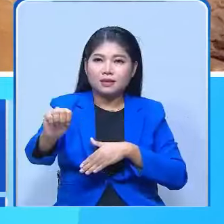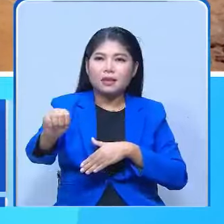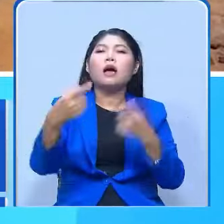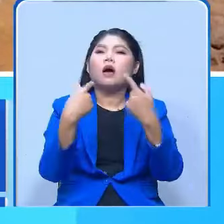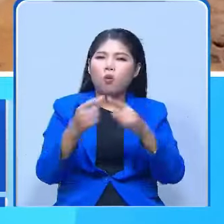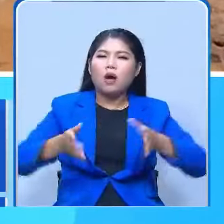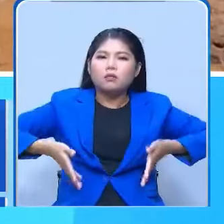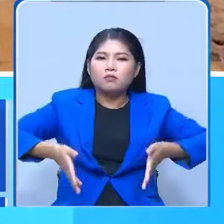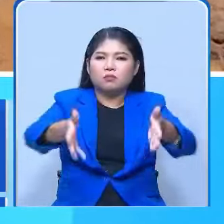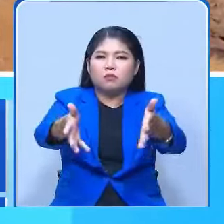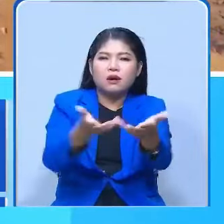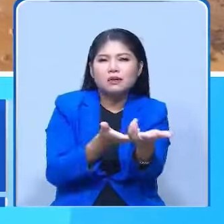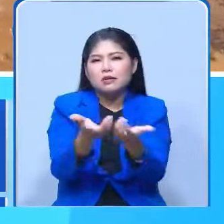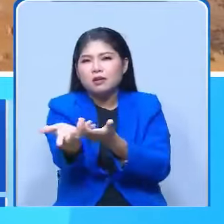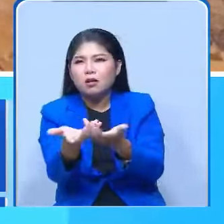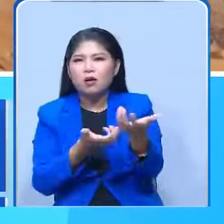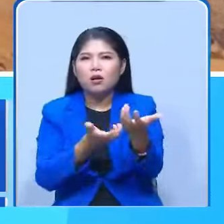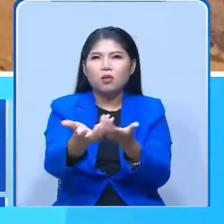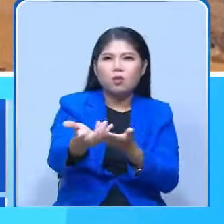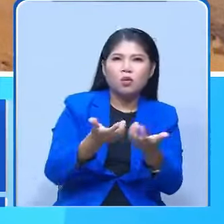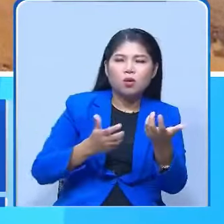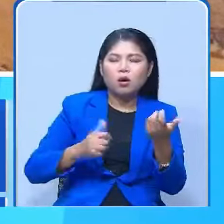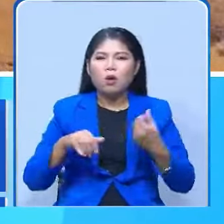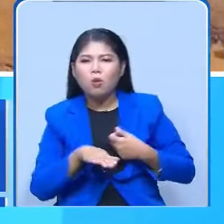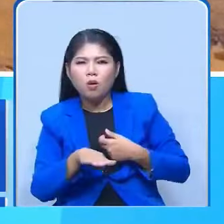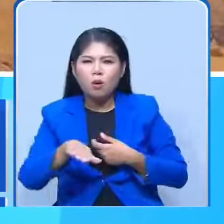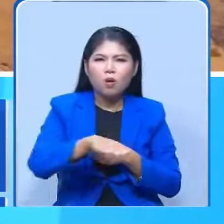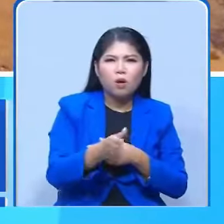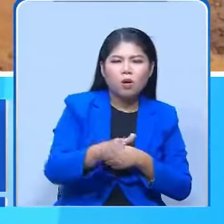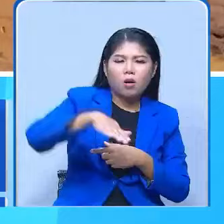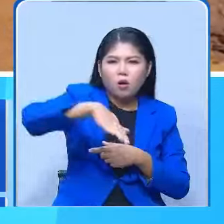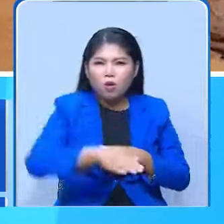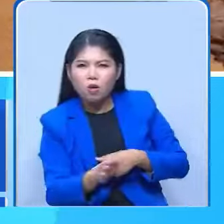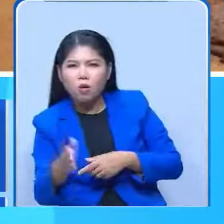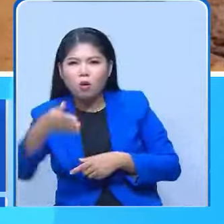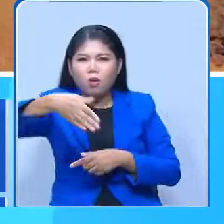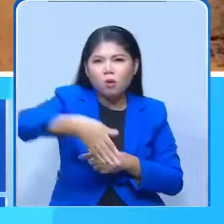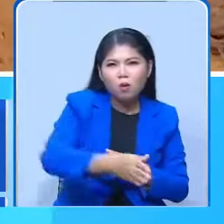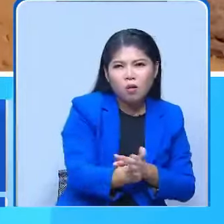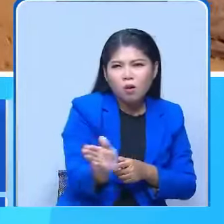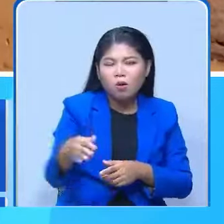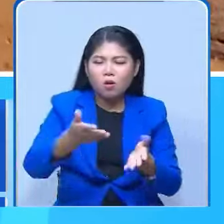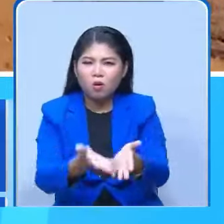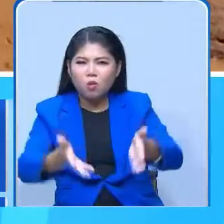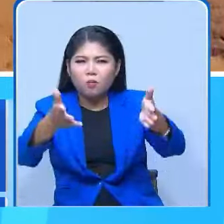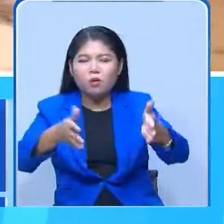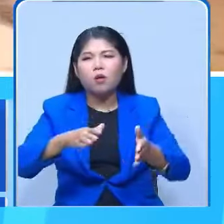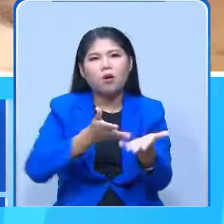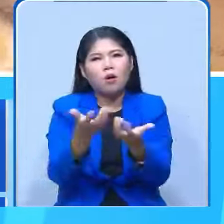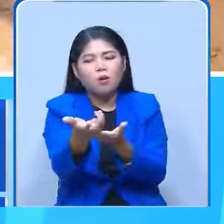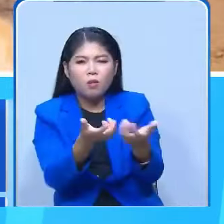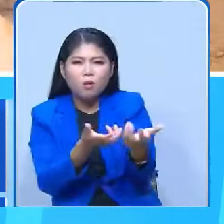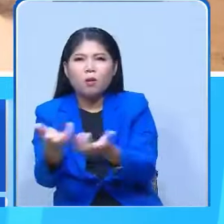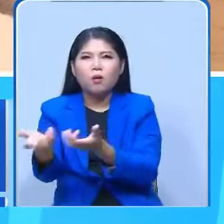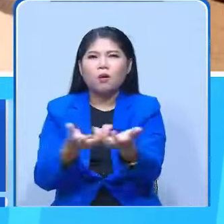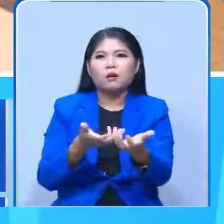ต่ว่ากว่าจะผ่านไปเถอะเอาเถอะ โอ้โห หลุมเล็กหลุมน้อยก็มีหลุมใหญ่ก็มีแบบนี้เนี่ย ค่ะ คุณผู้ชม